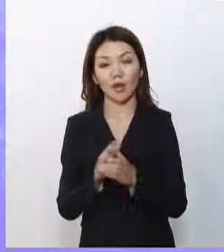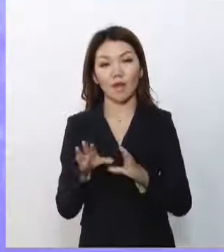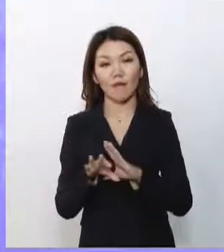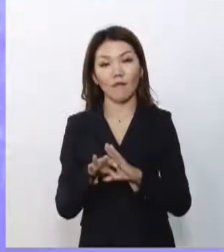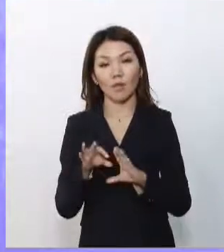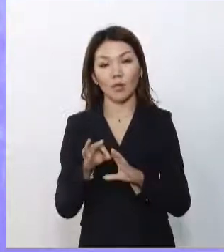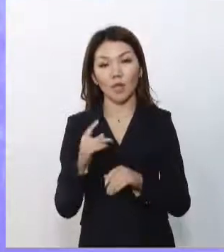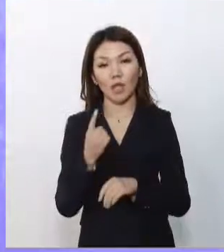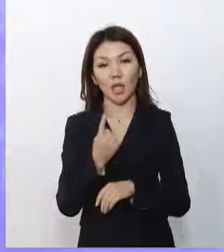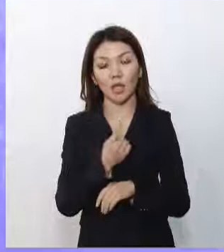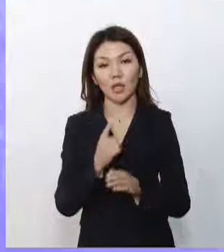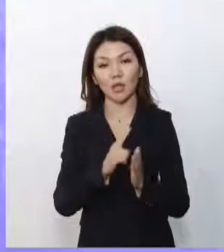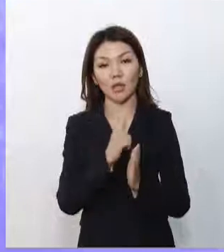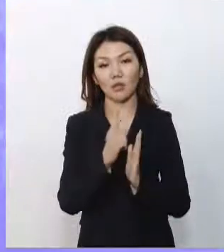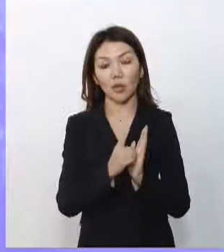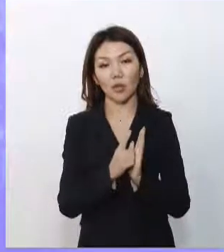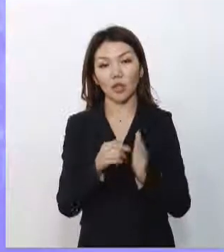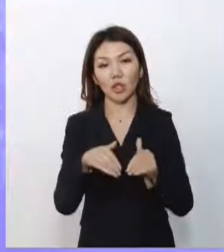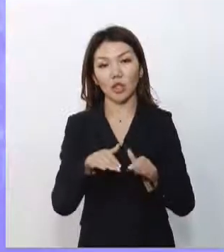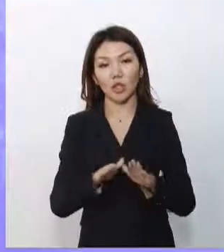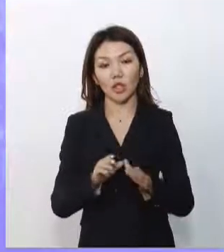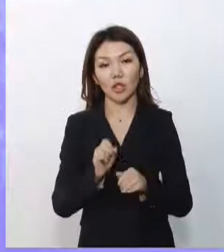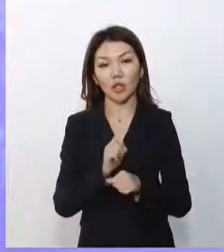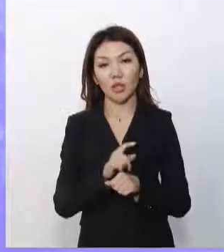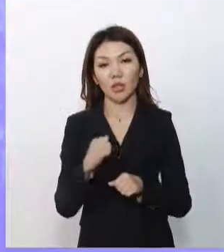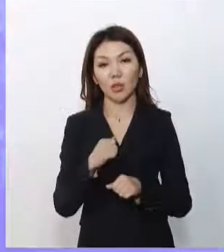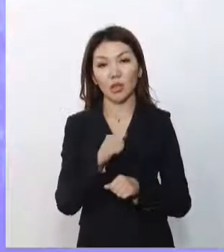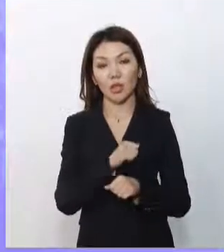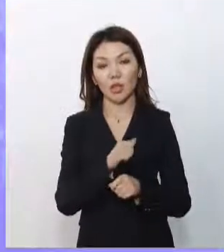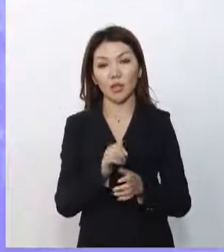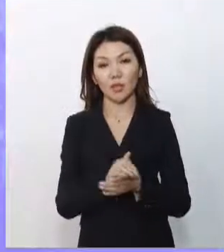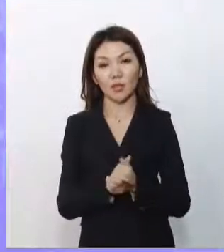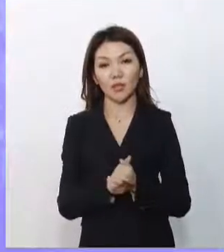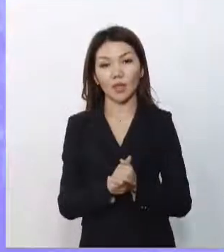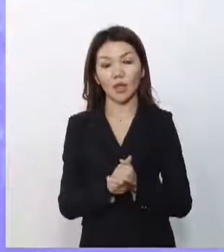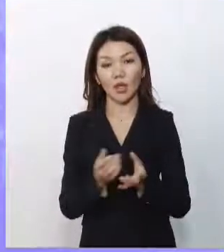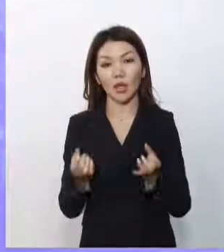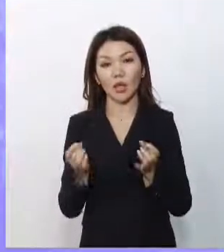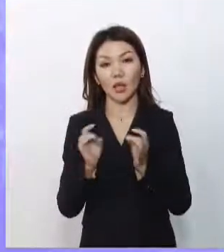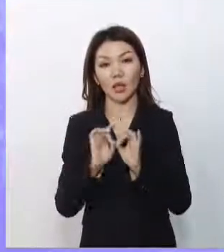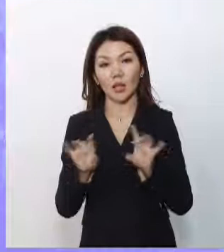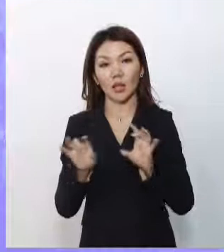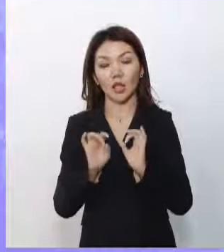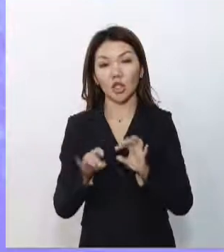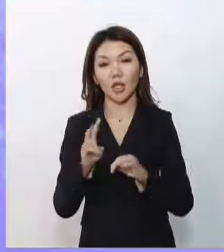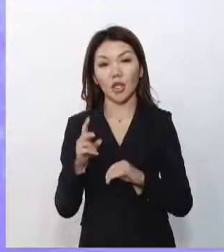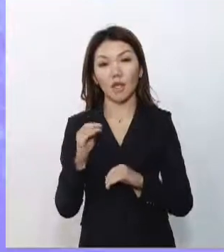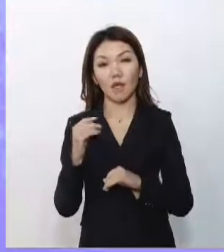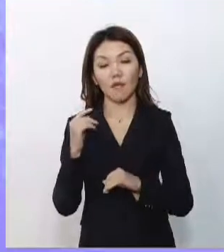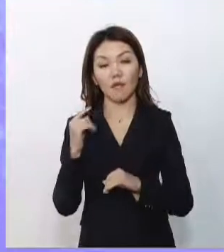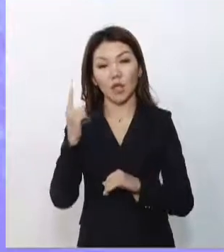Выберите один из вопросов и решите задачу самостоятельно. И расскажите, как вы